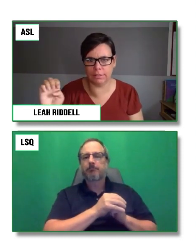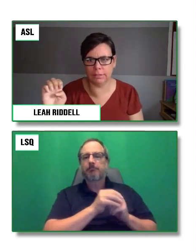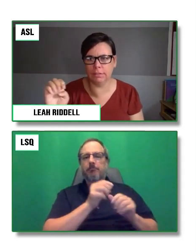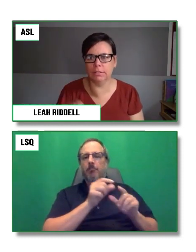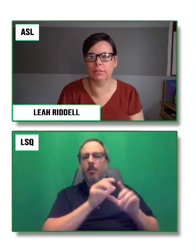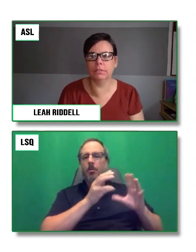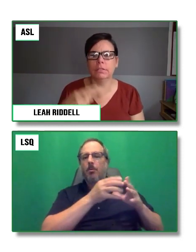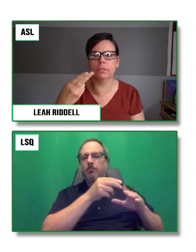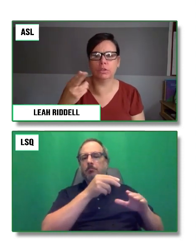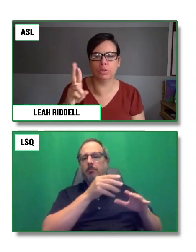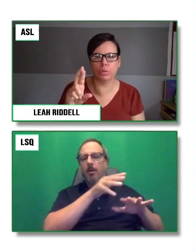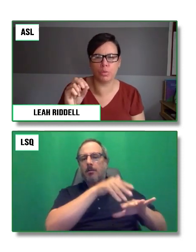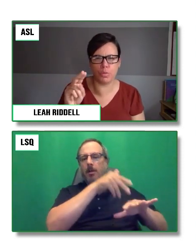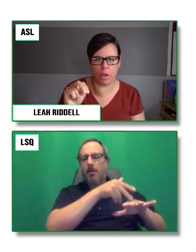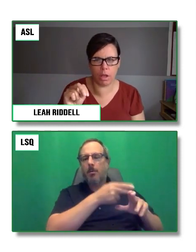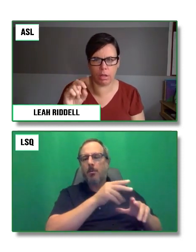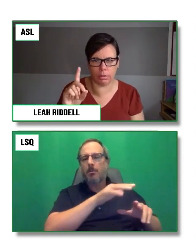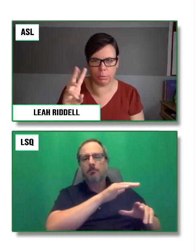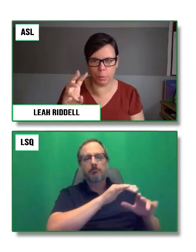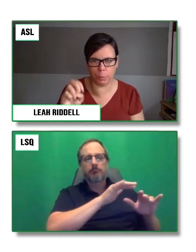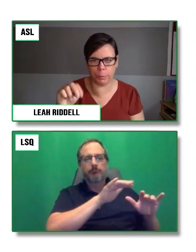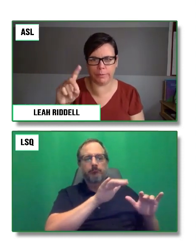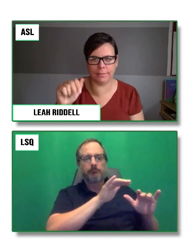Anishinaabe, Haudenosaunee